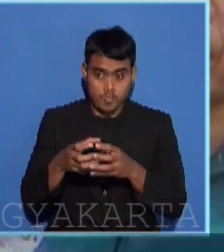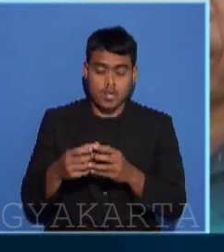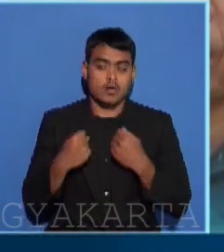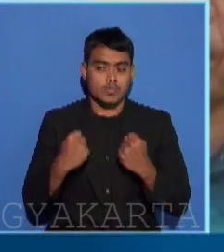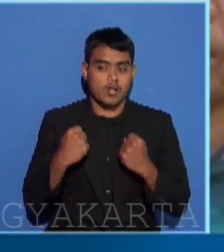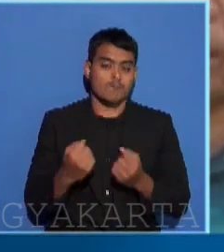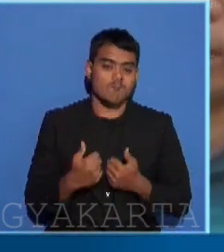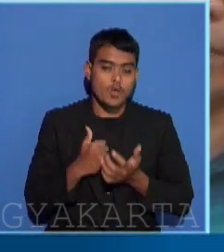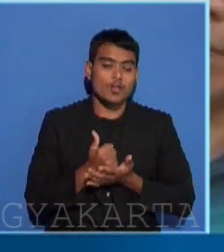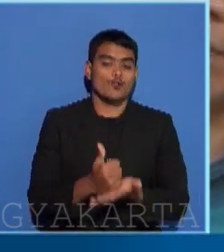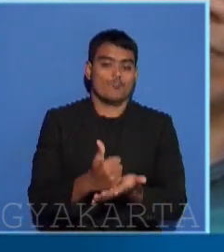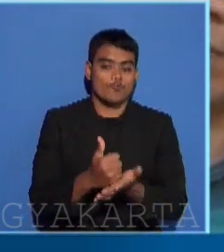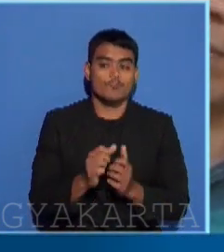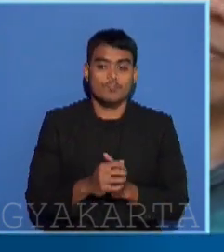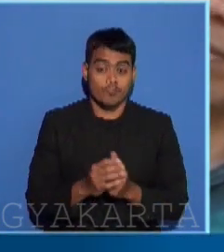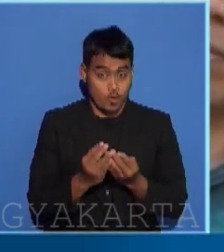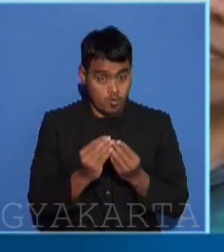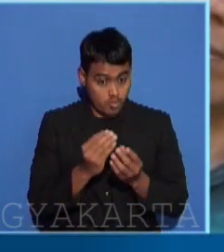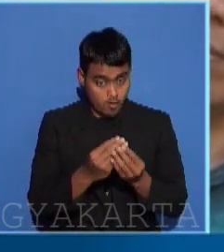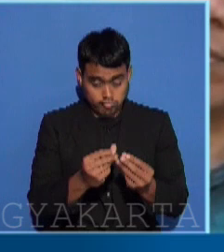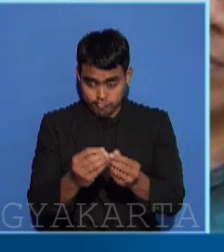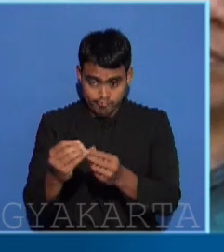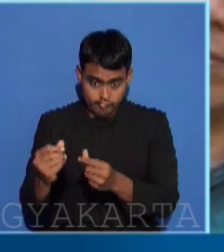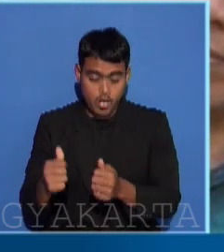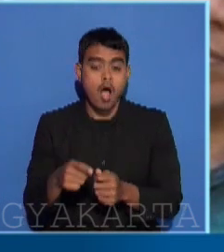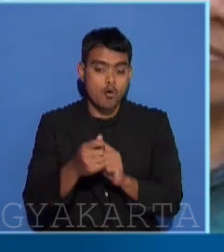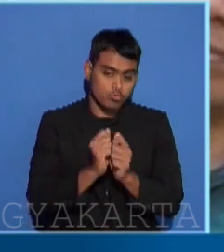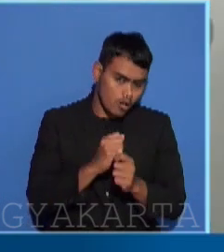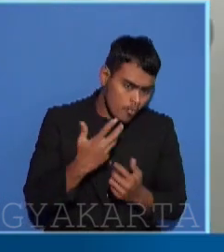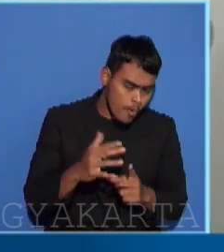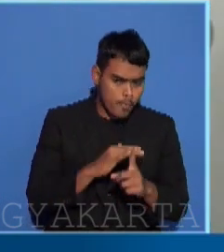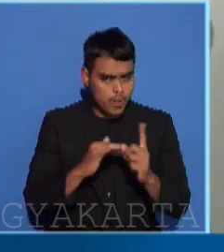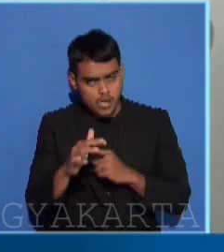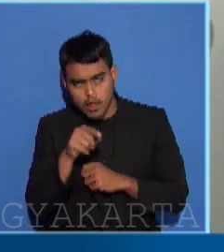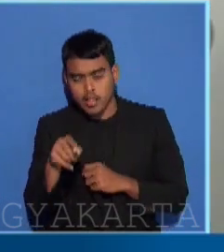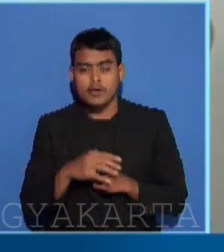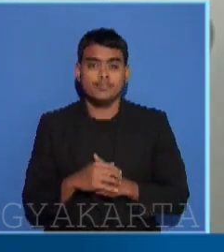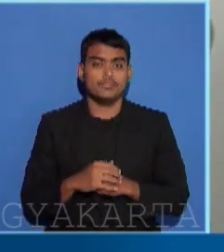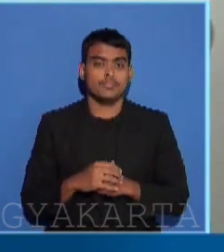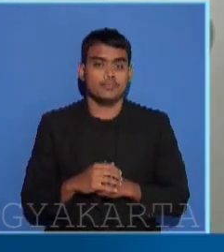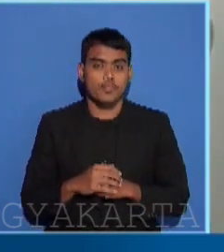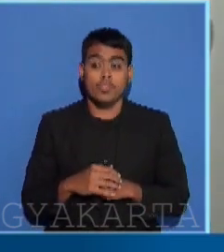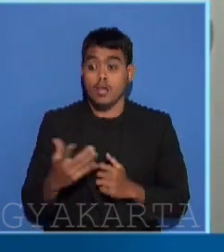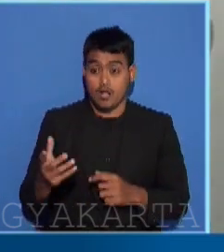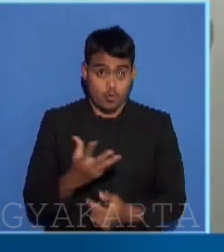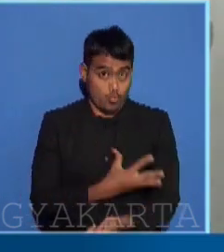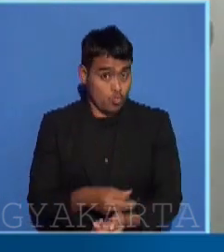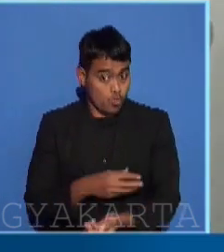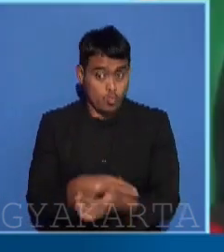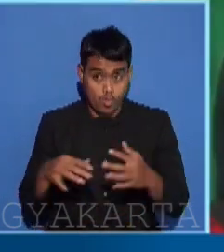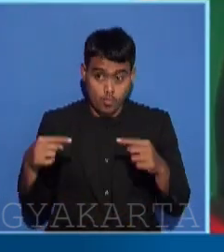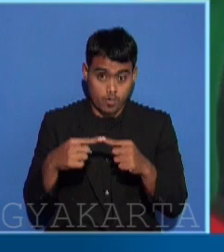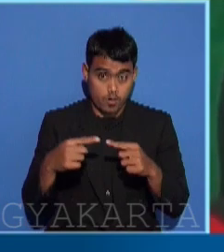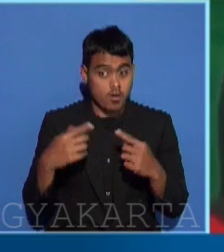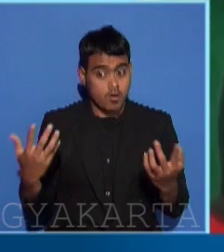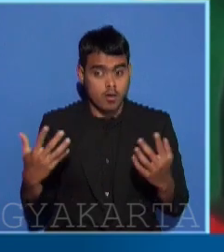membantu mengatasi kesulitan rakyat khususnya di wilayah Kabupaten Bantul. Dari kegiatan donor darah tersebut ditargetkan dapat